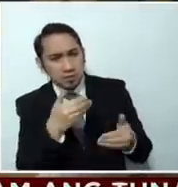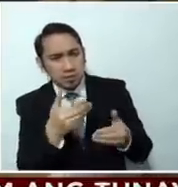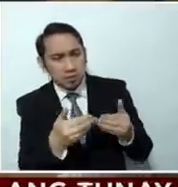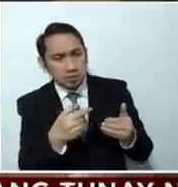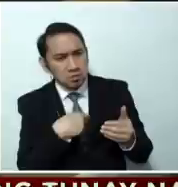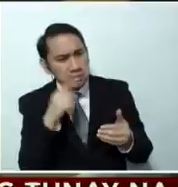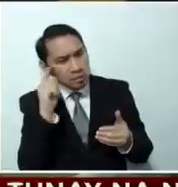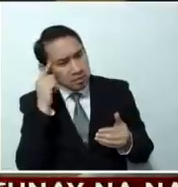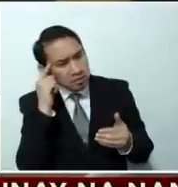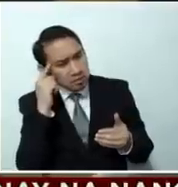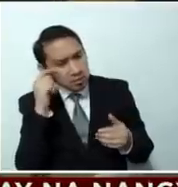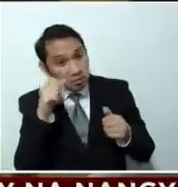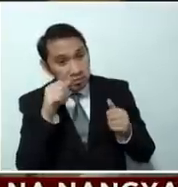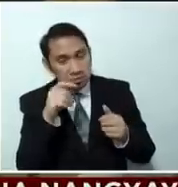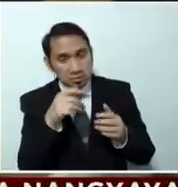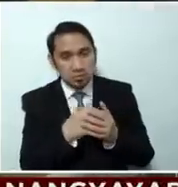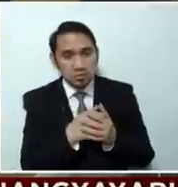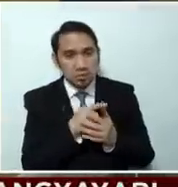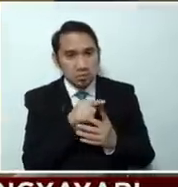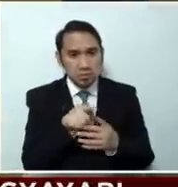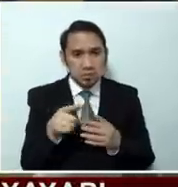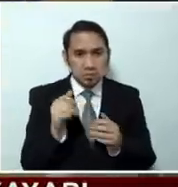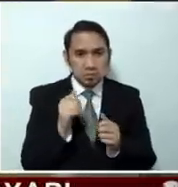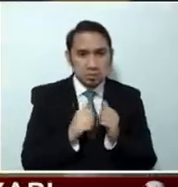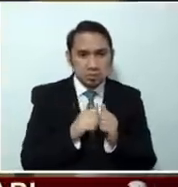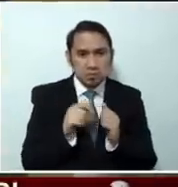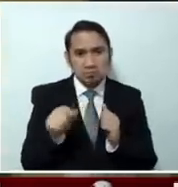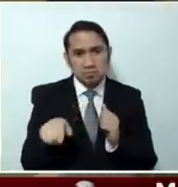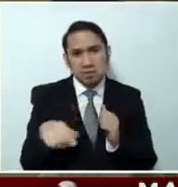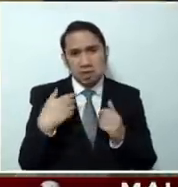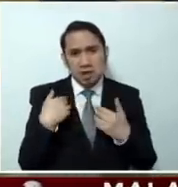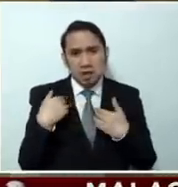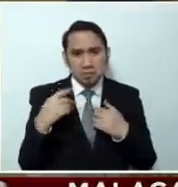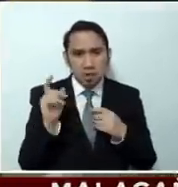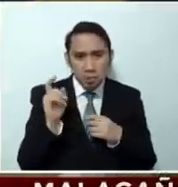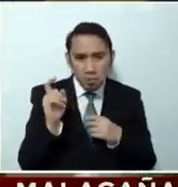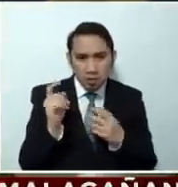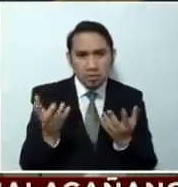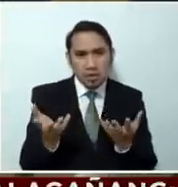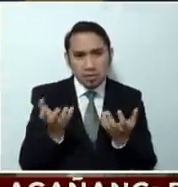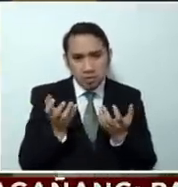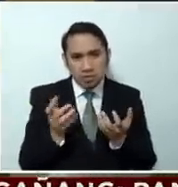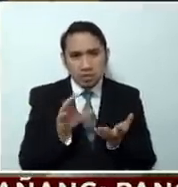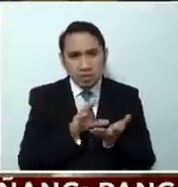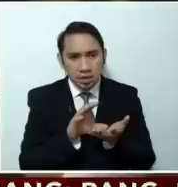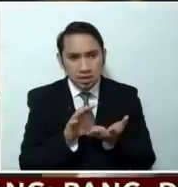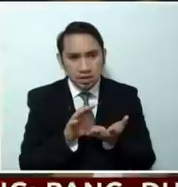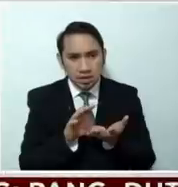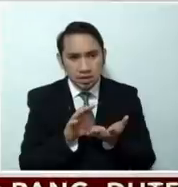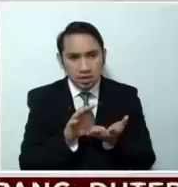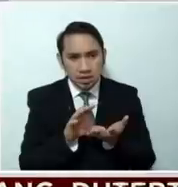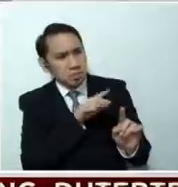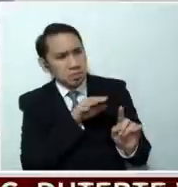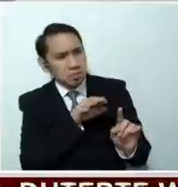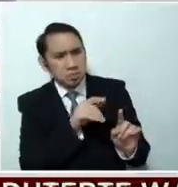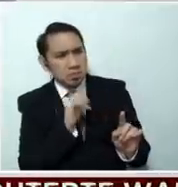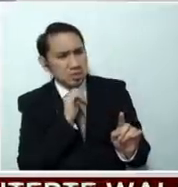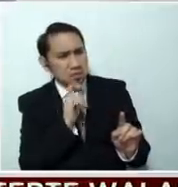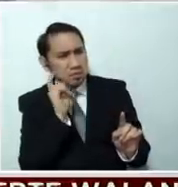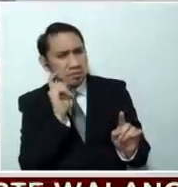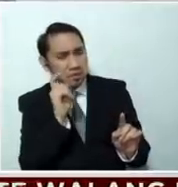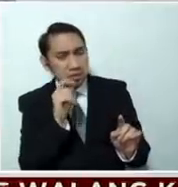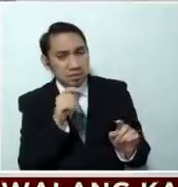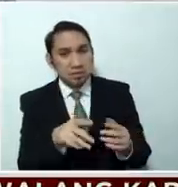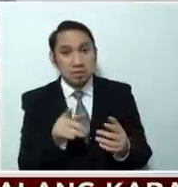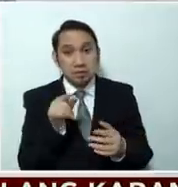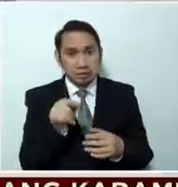Kasi yung ibang naluloko, they're rushing on the sale, they want cash. Sa kanya wala eh. Dati nang